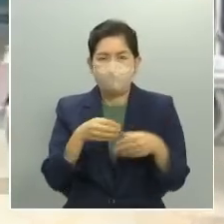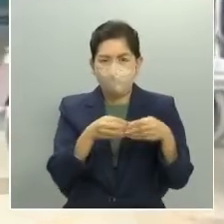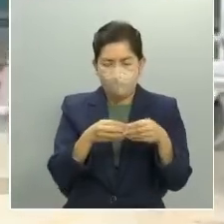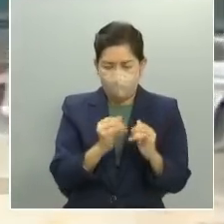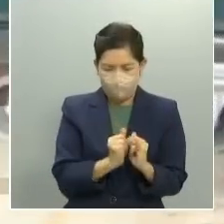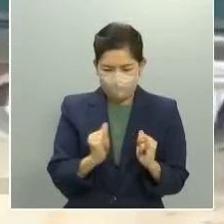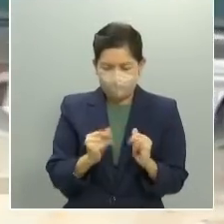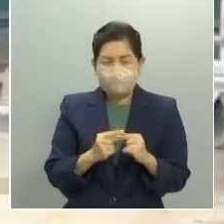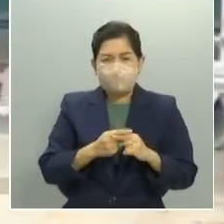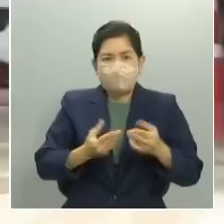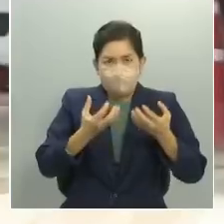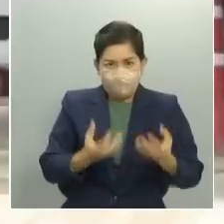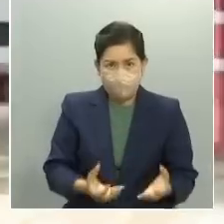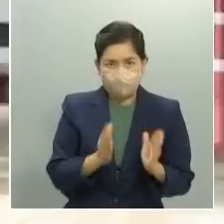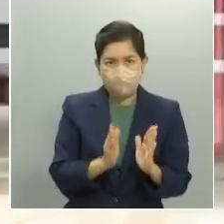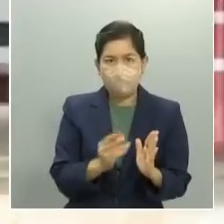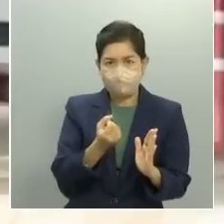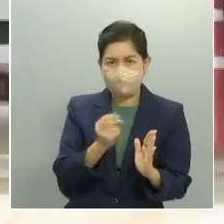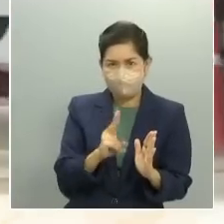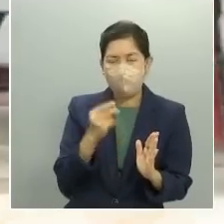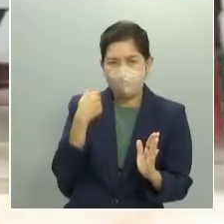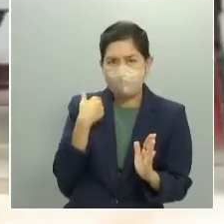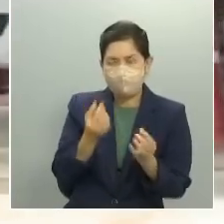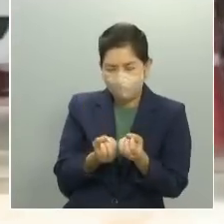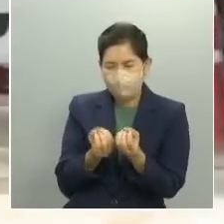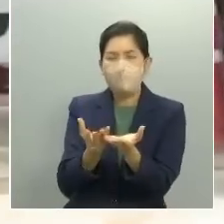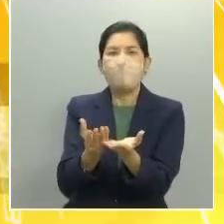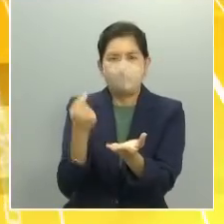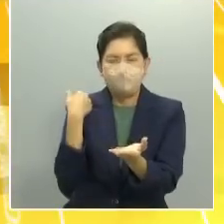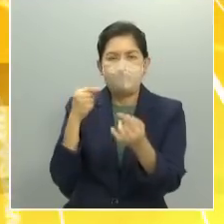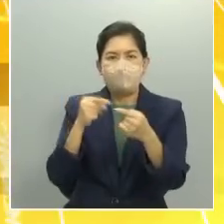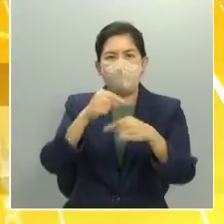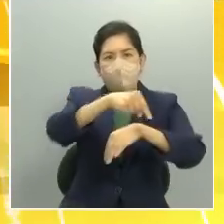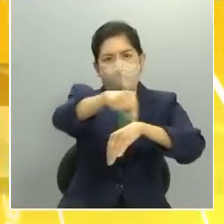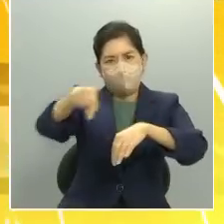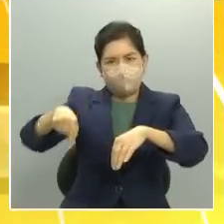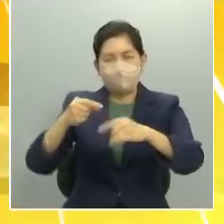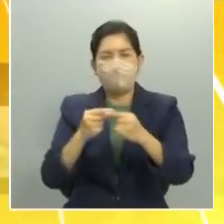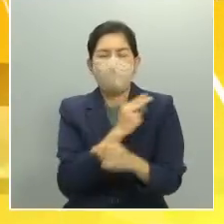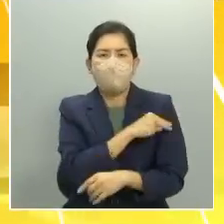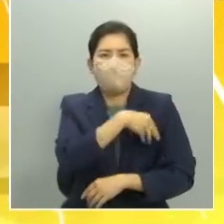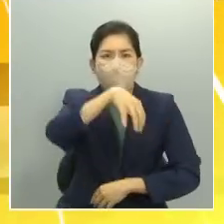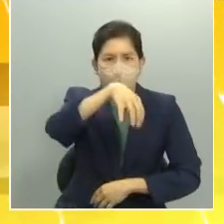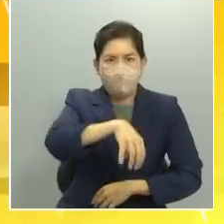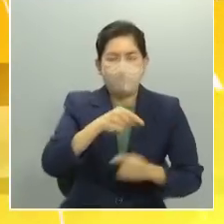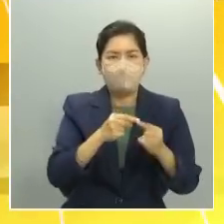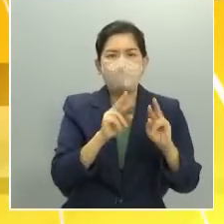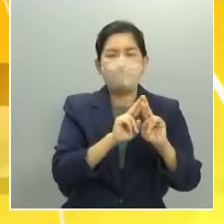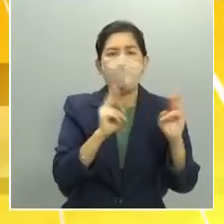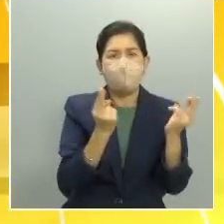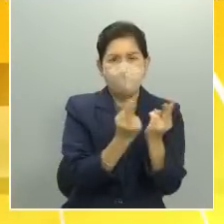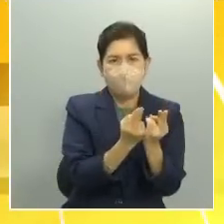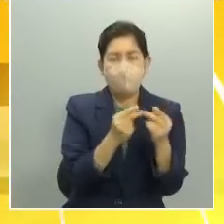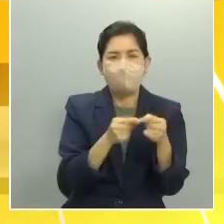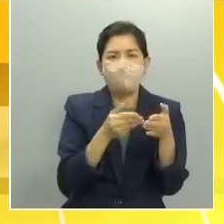วทั้งหมด12รายนะคะที่มีการประสานส่งตัวหลายโรงพยาบาลค่ะโดยเฉพาะในกรุงเทพไม่ว่าจะเป็นโรงพยาบาลรามาธิบดีสิริ